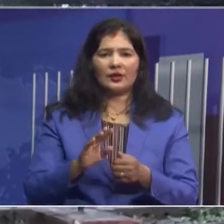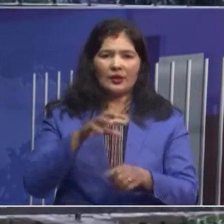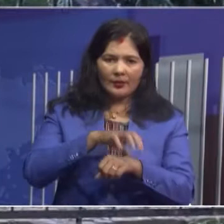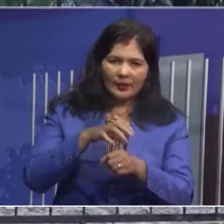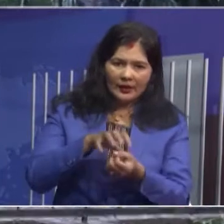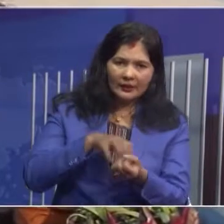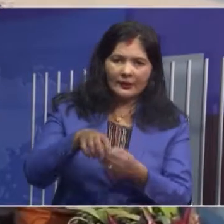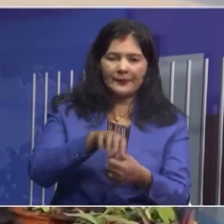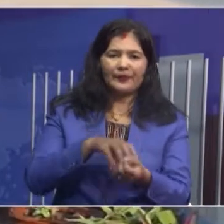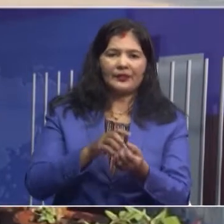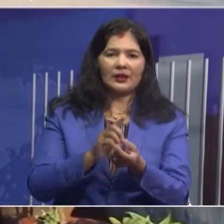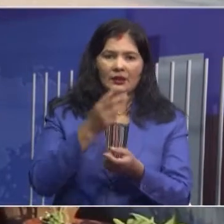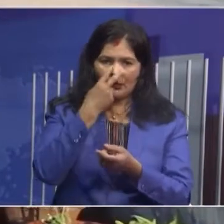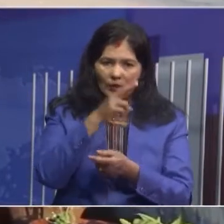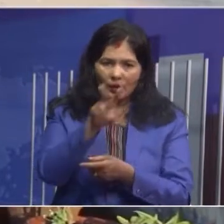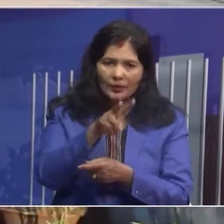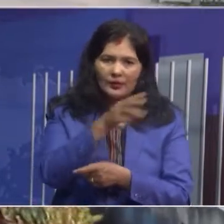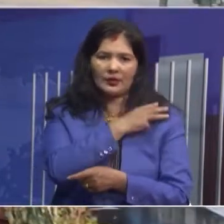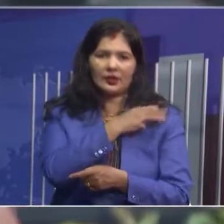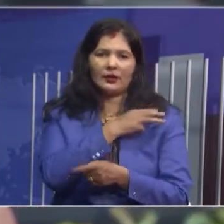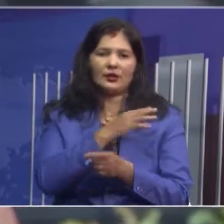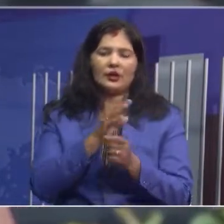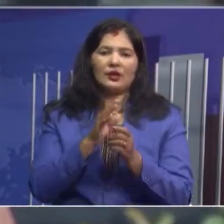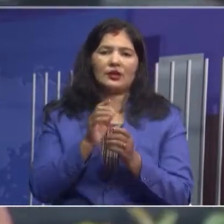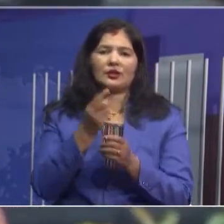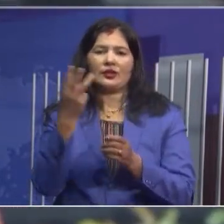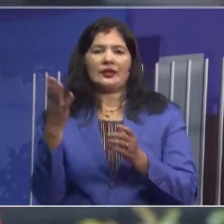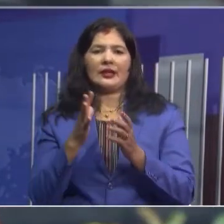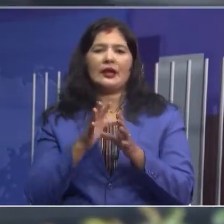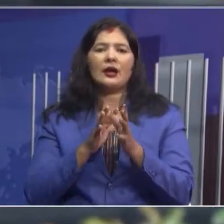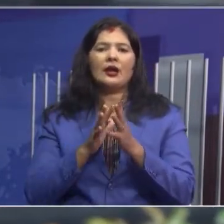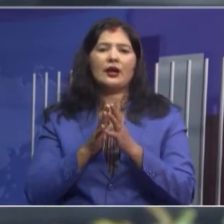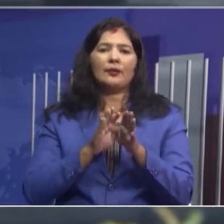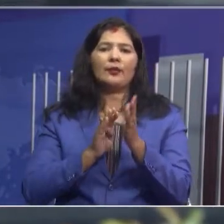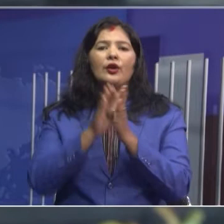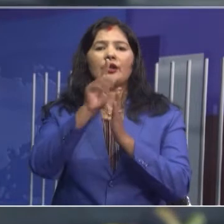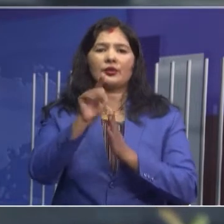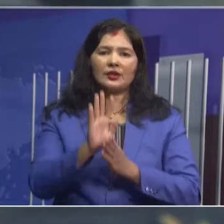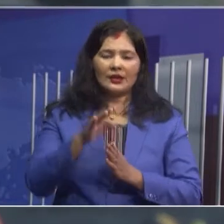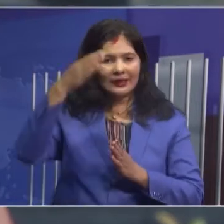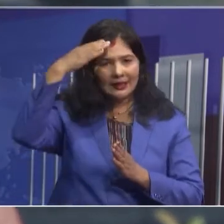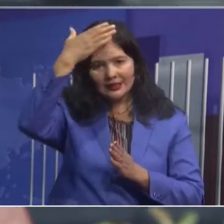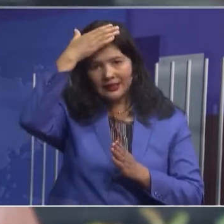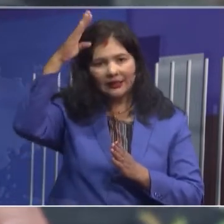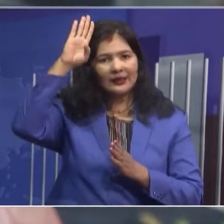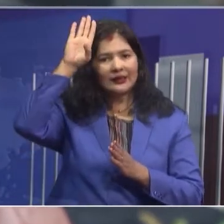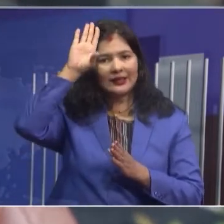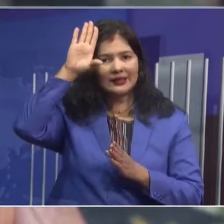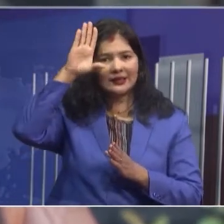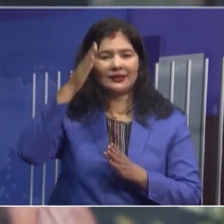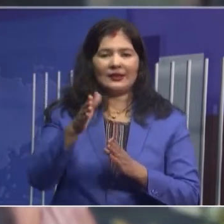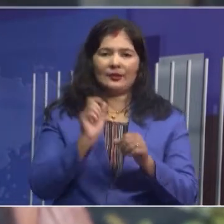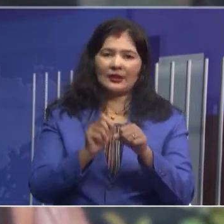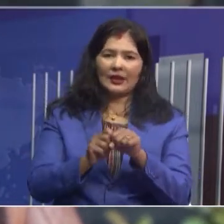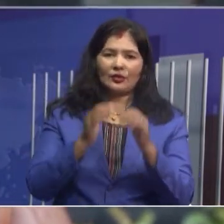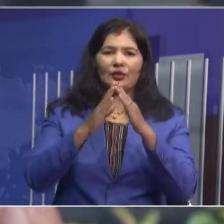खुलेसँगै पार्कमा अवलोकन गर्न आउने पर्यटकको संख्या बढ्न थालेको छ टिकापुर पार्क अब राजाले बनाएको पहिलाको घरहरू कस्तो छ भनेर